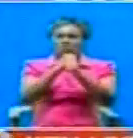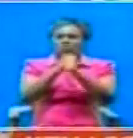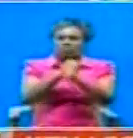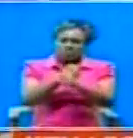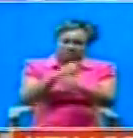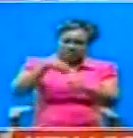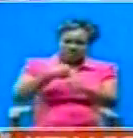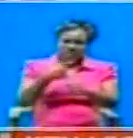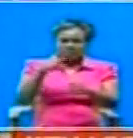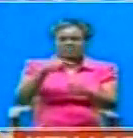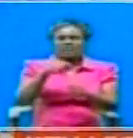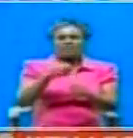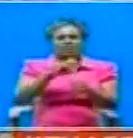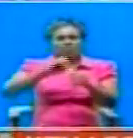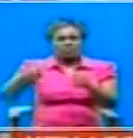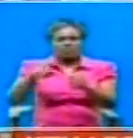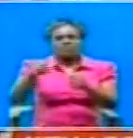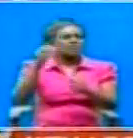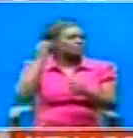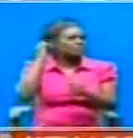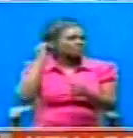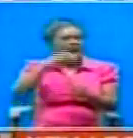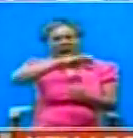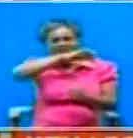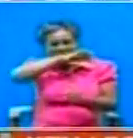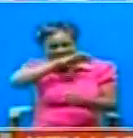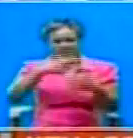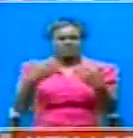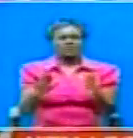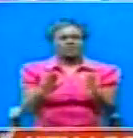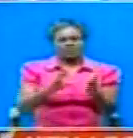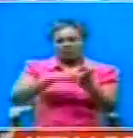yake, badala yeye kutoka kwa masikio, alitoka na masikio ya mwenzake ikawa imeanguka.